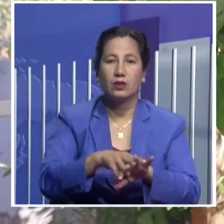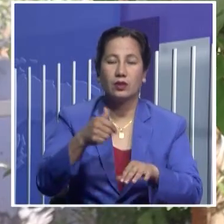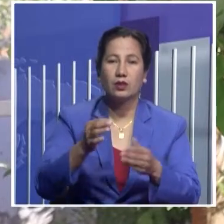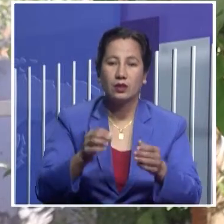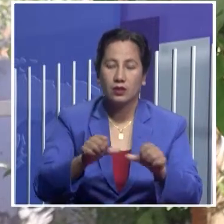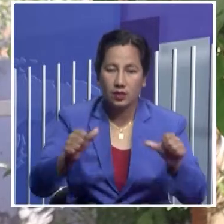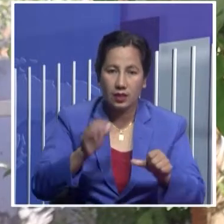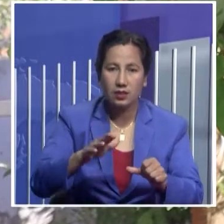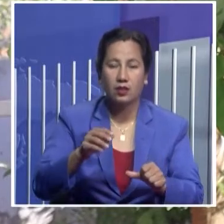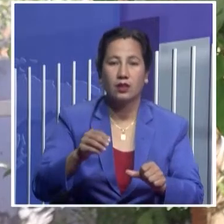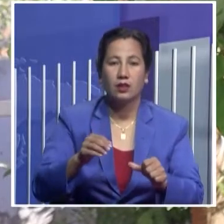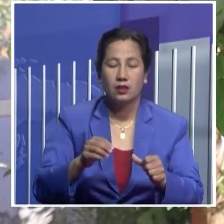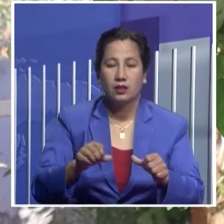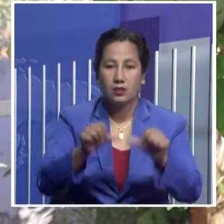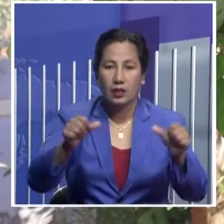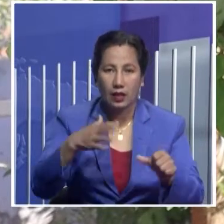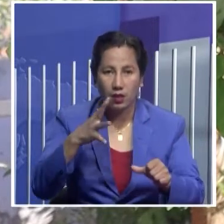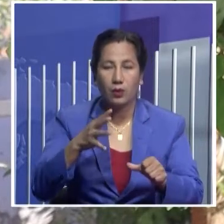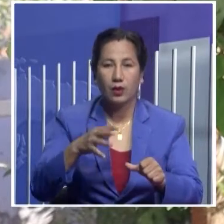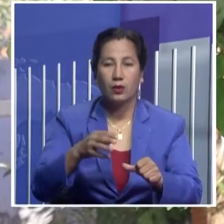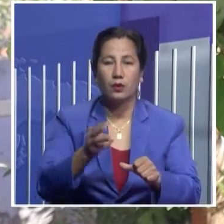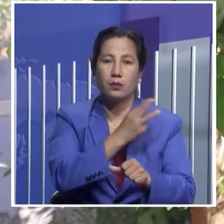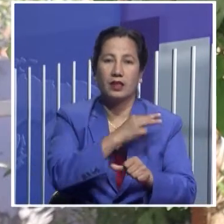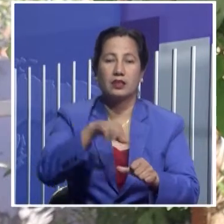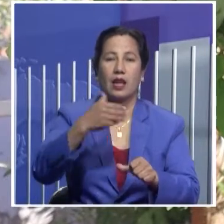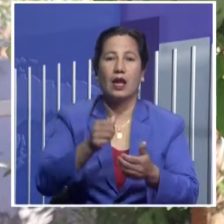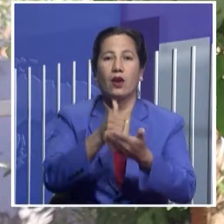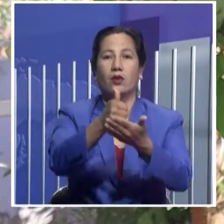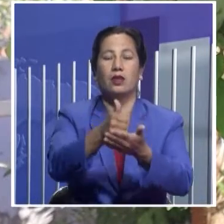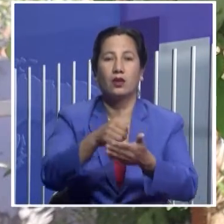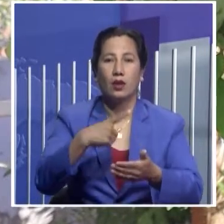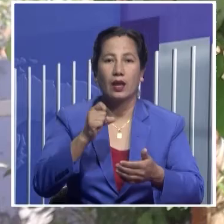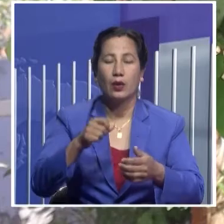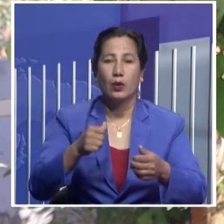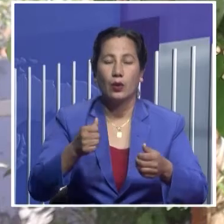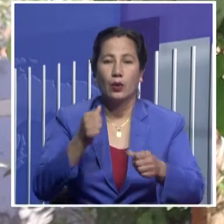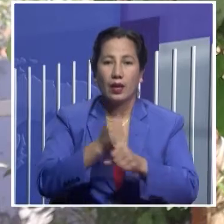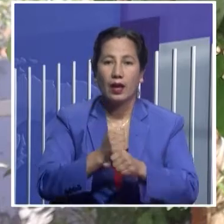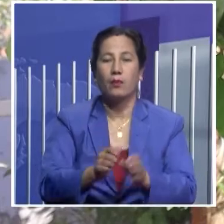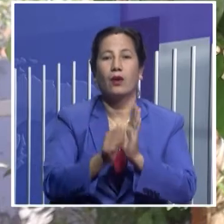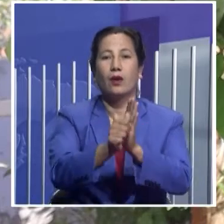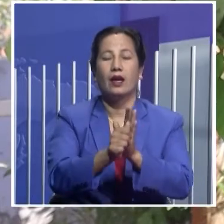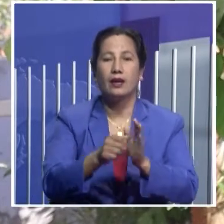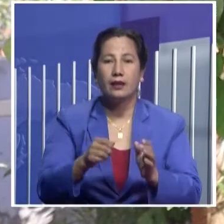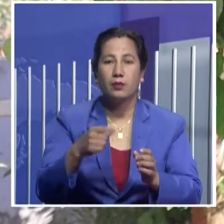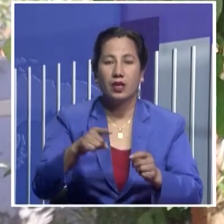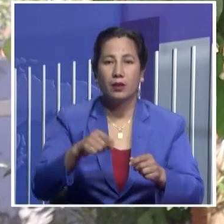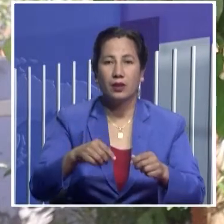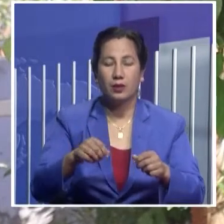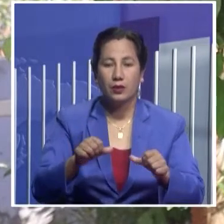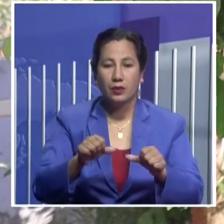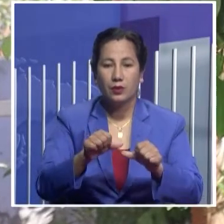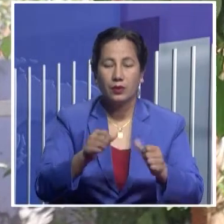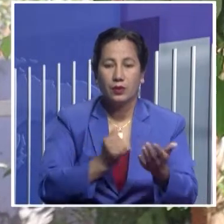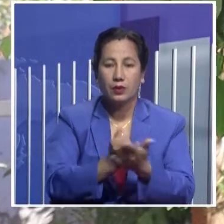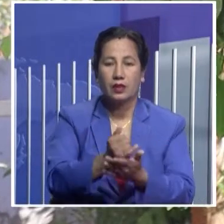तर त्यो नभएको किसानहरूलाई अनुदानको लागि त्यो प्रक्रिया अगाडि अप्नाइदियो भने किसानहरूले चाहिँ भूमिहीन तथा